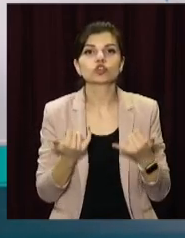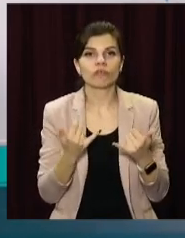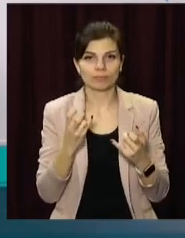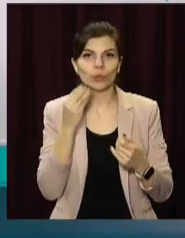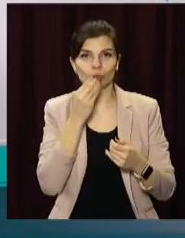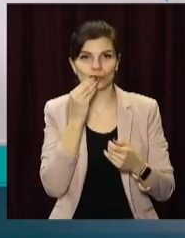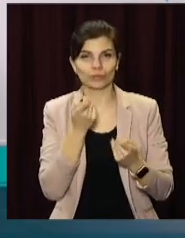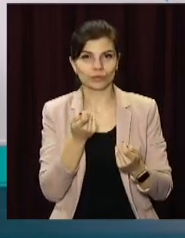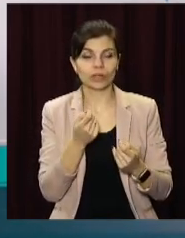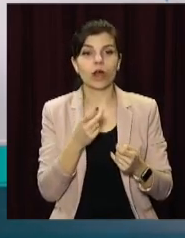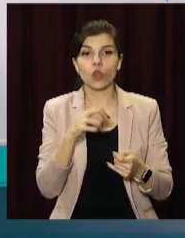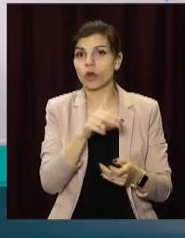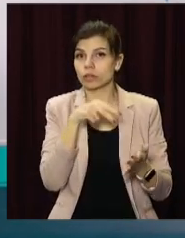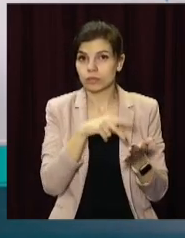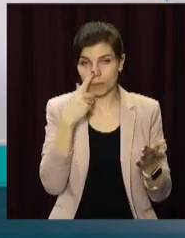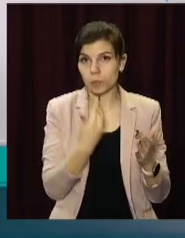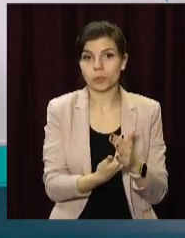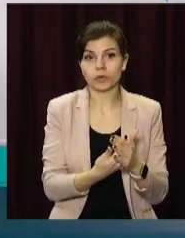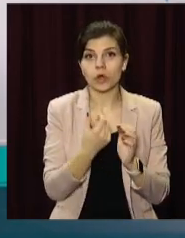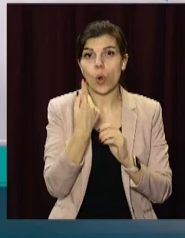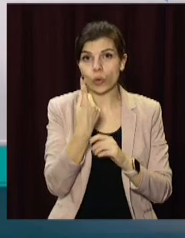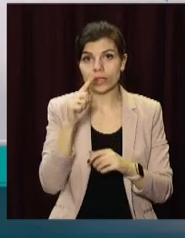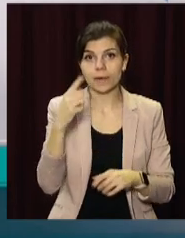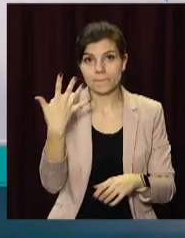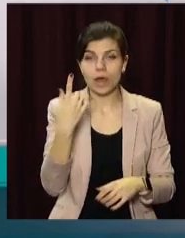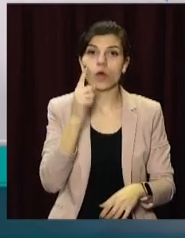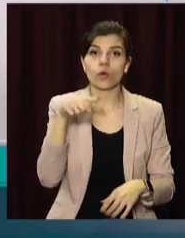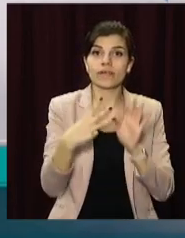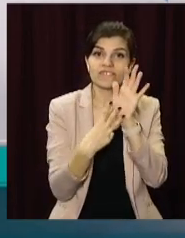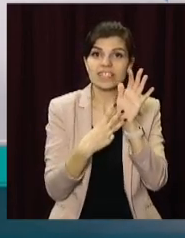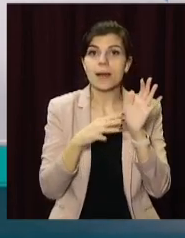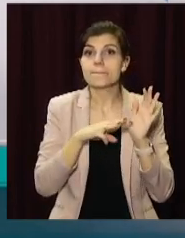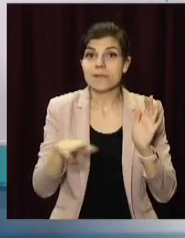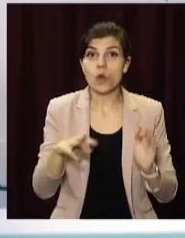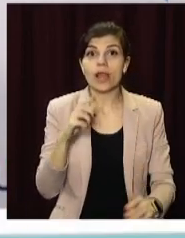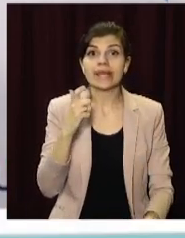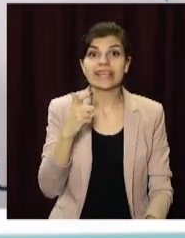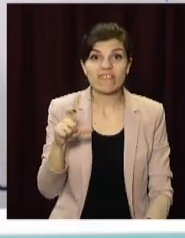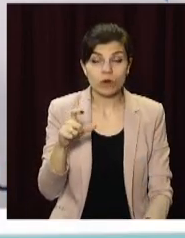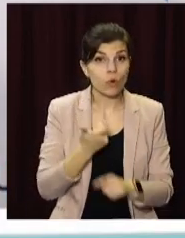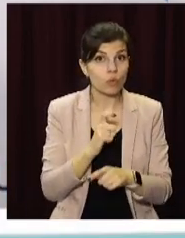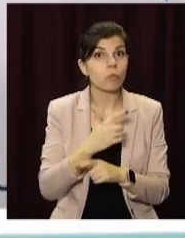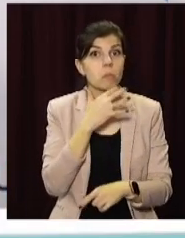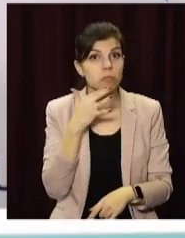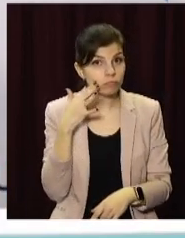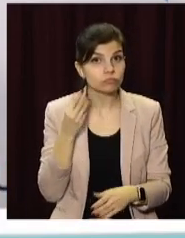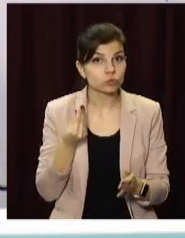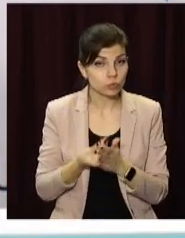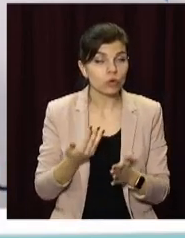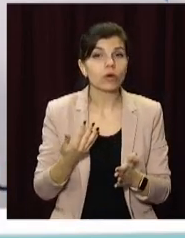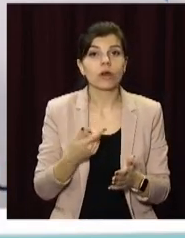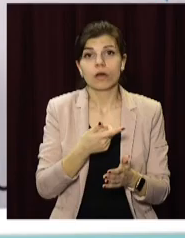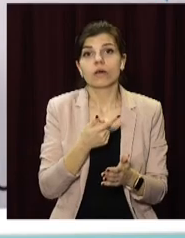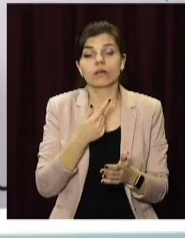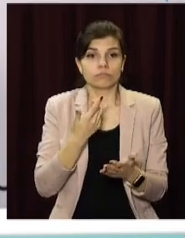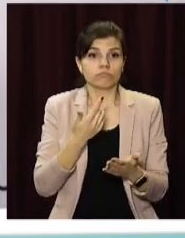трамваї, але їх вартість складає близько 1,5-1,8 мільйонів євро, тобто це дуже багато, і це приблизно